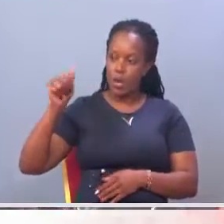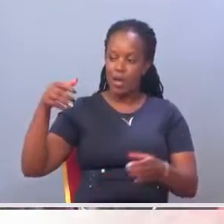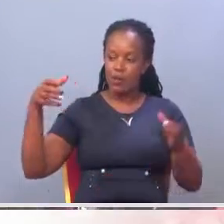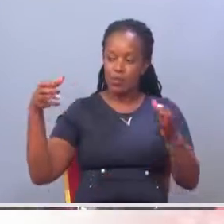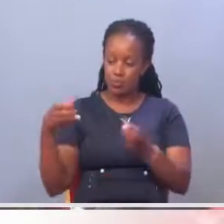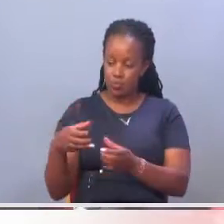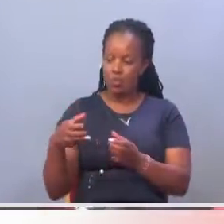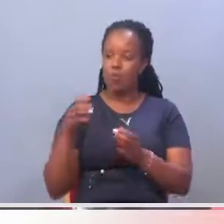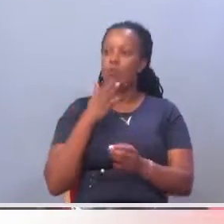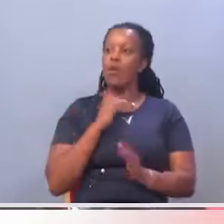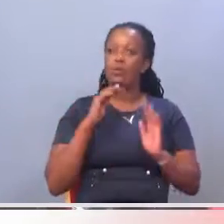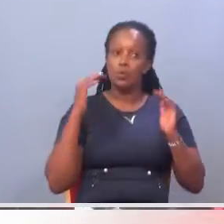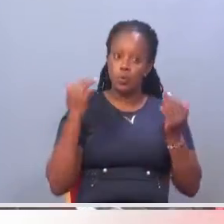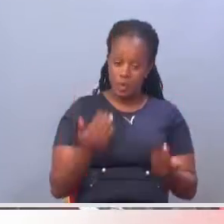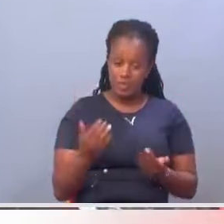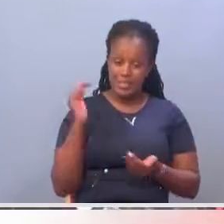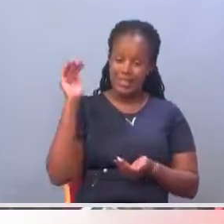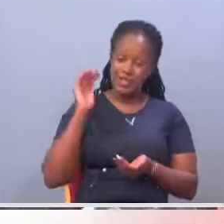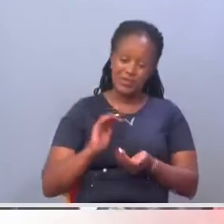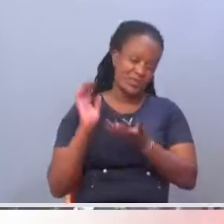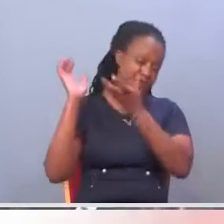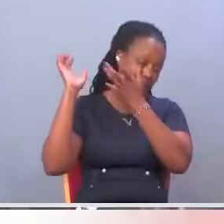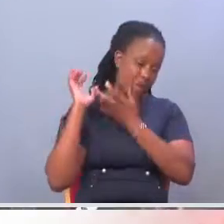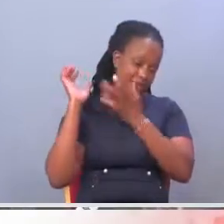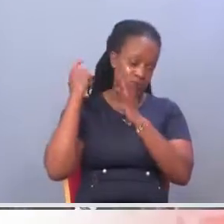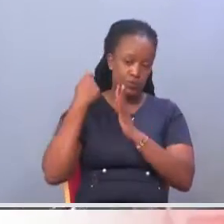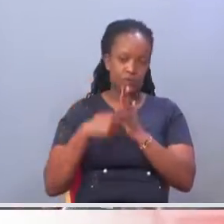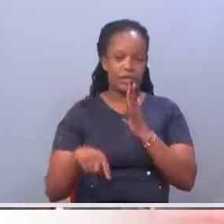tunataka kupunguza mzigo wa ushuru kwa mwananchi.